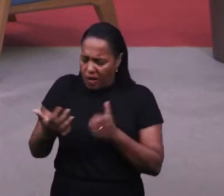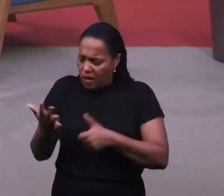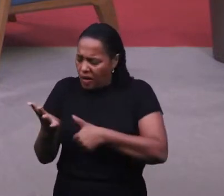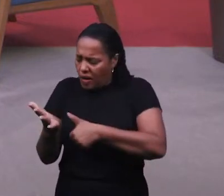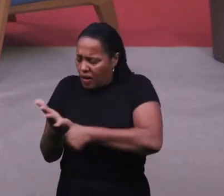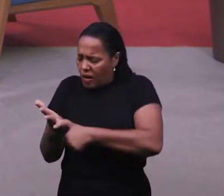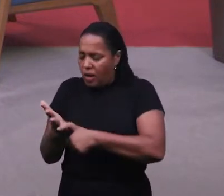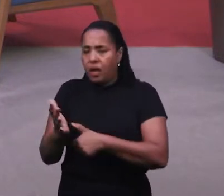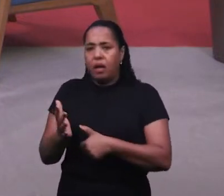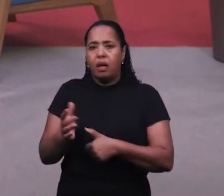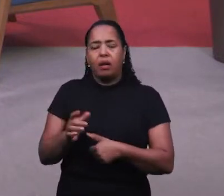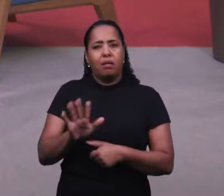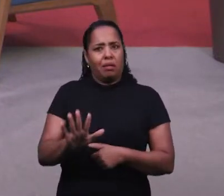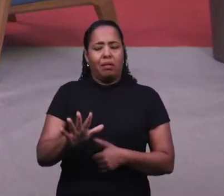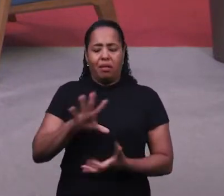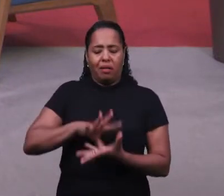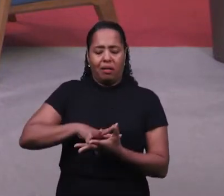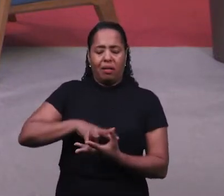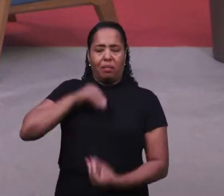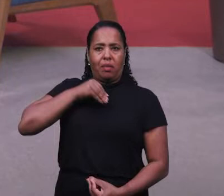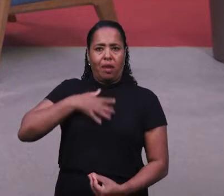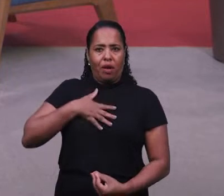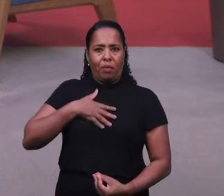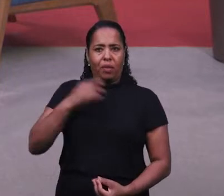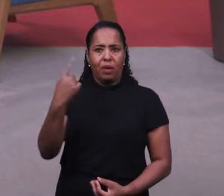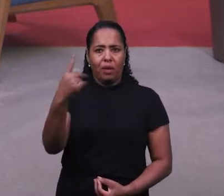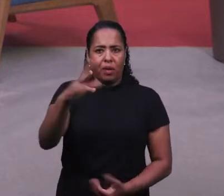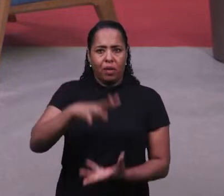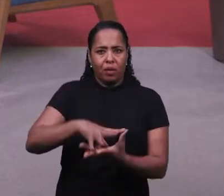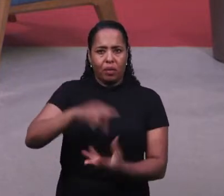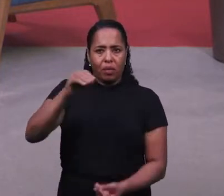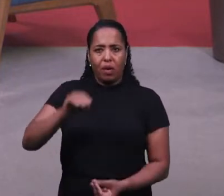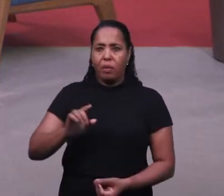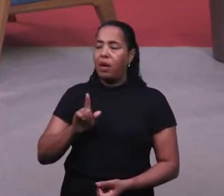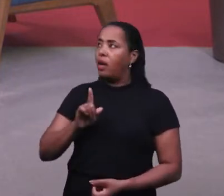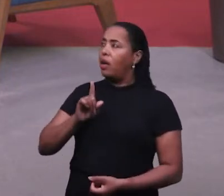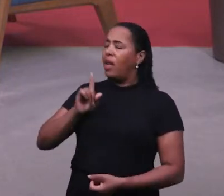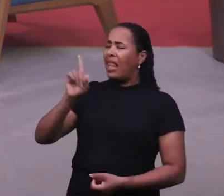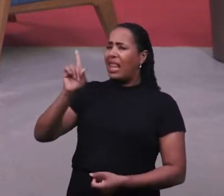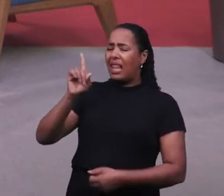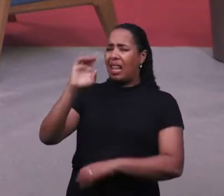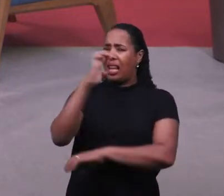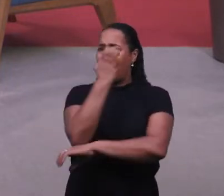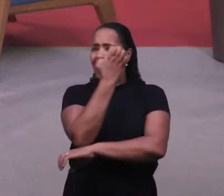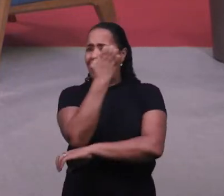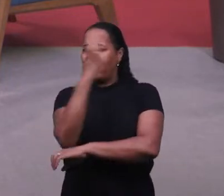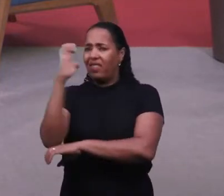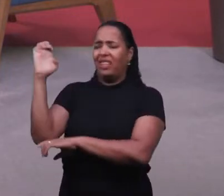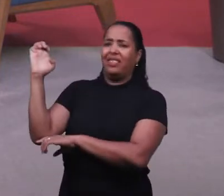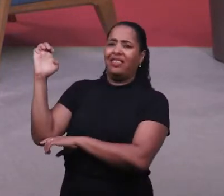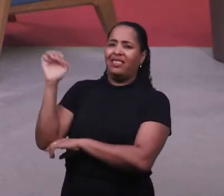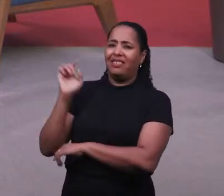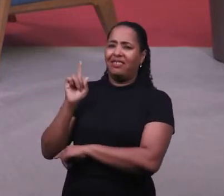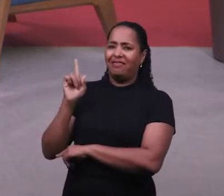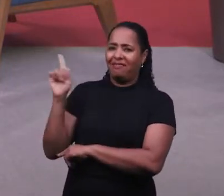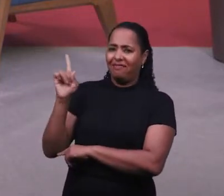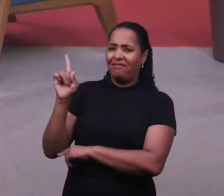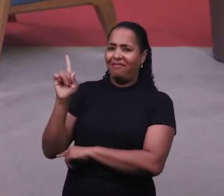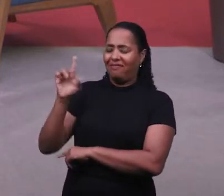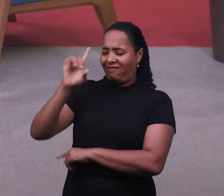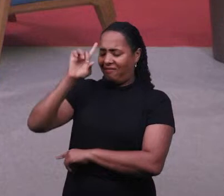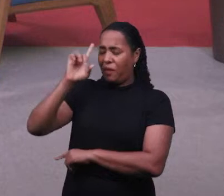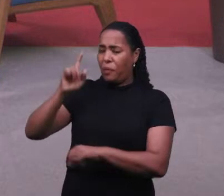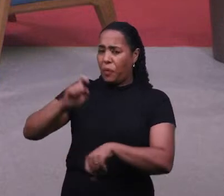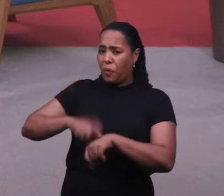de nos empreintes. Donc, euh, l'impression qui est dans mon âme, dans votre âme, c'est celle